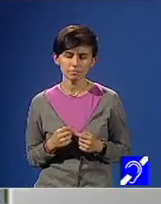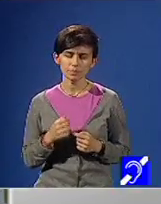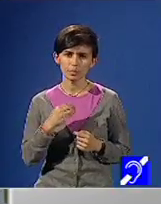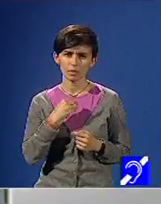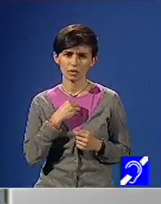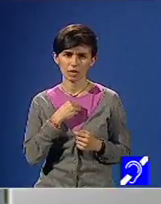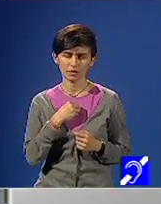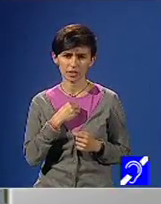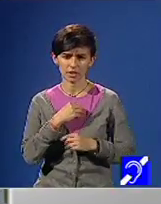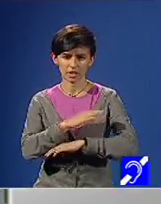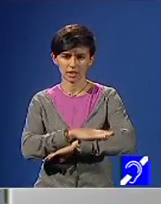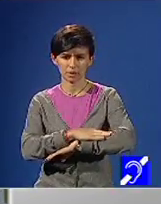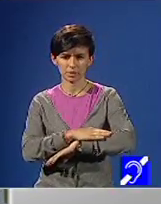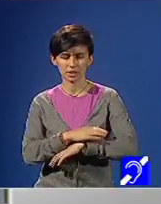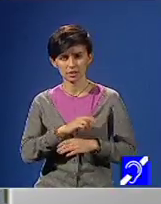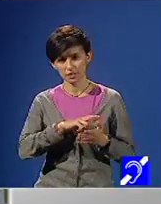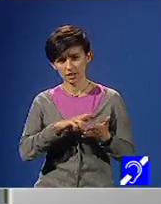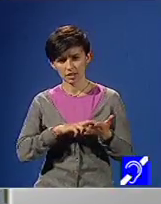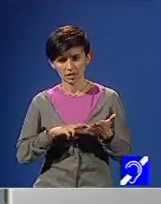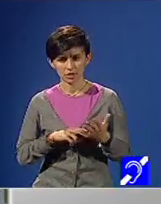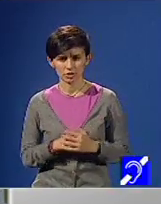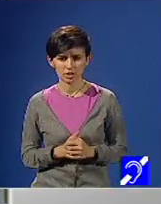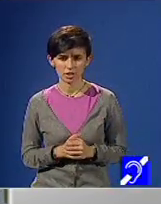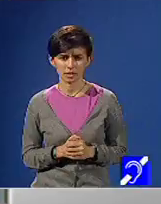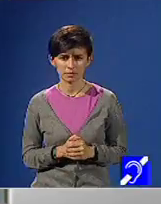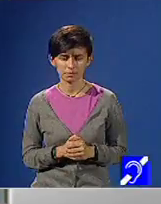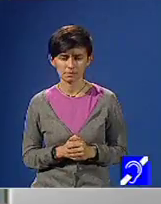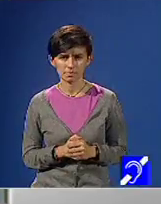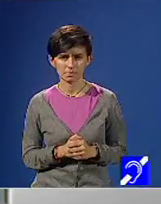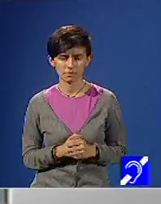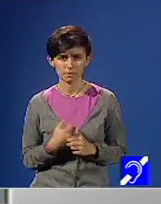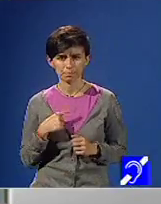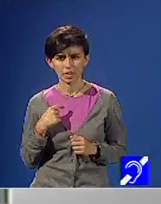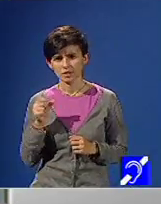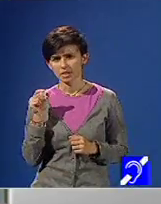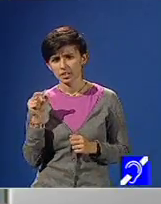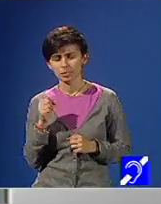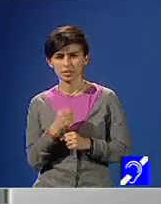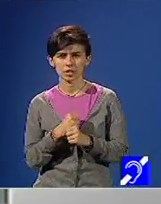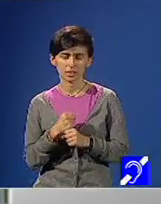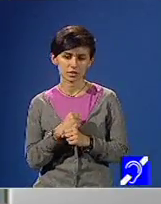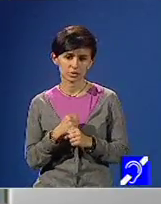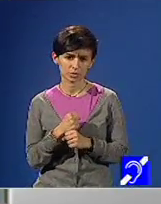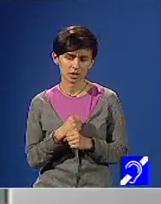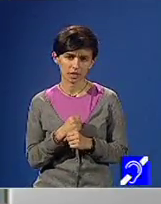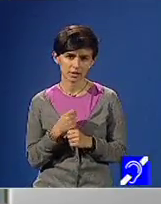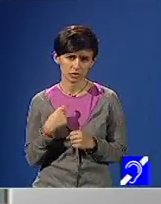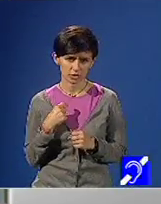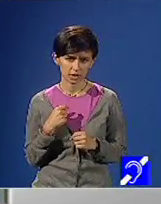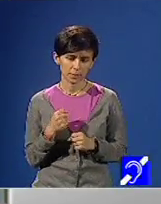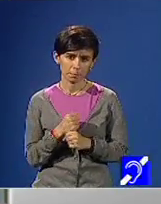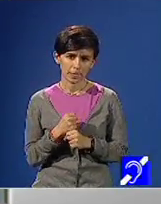afectare a abilității de citire. Deci este însă puțin studiată și este studiată în cadrul acesta